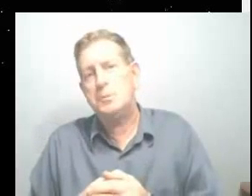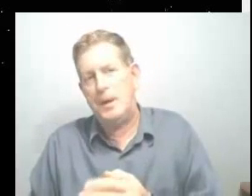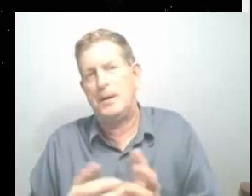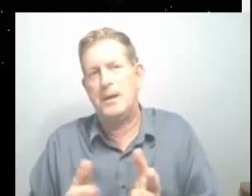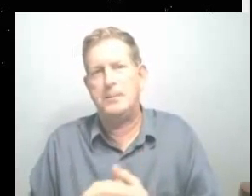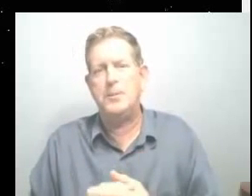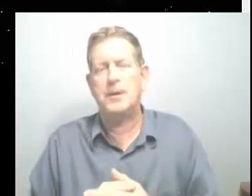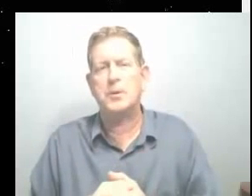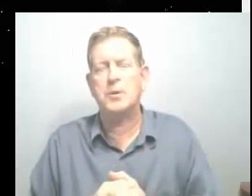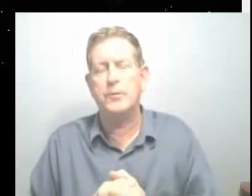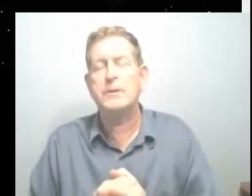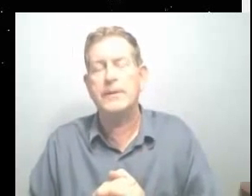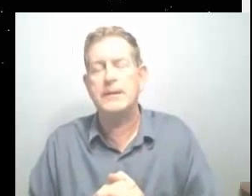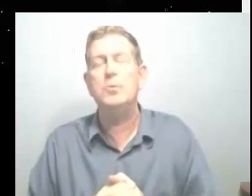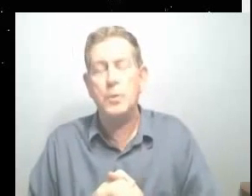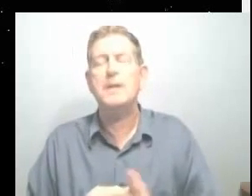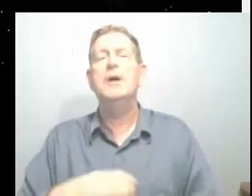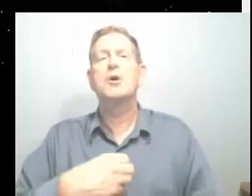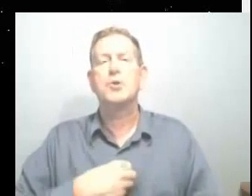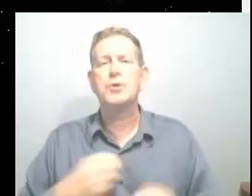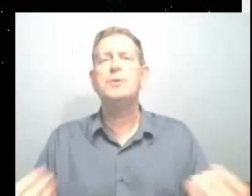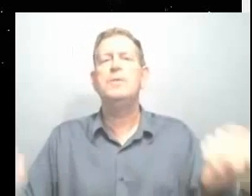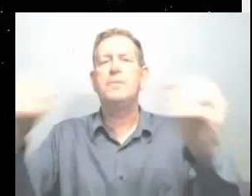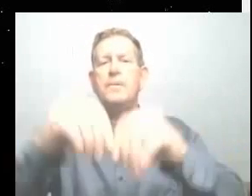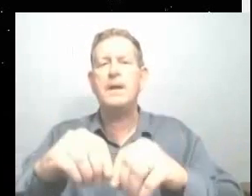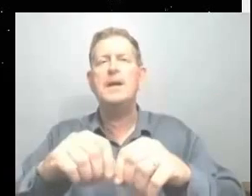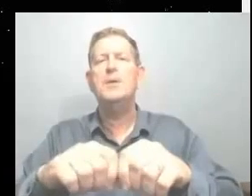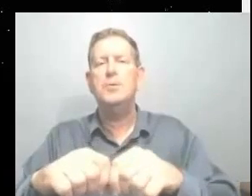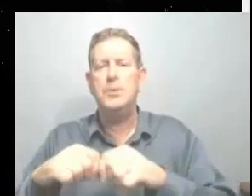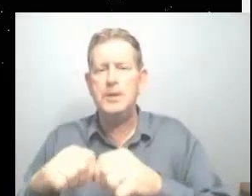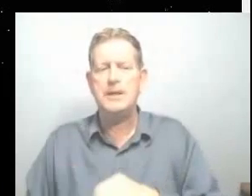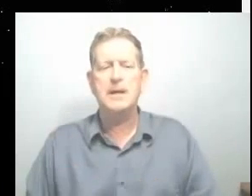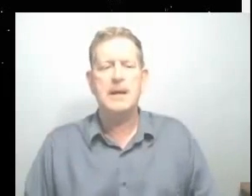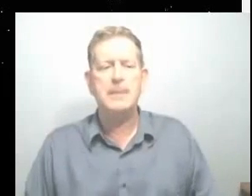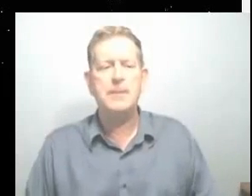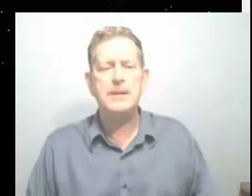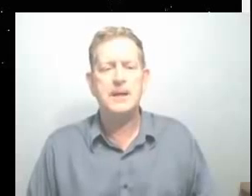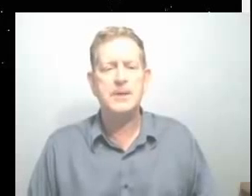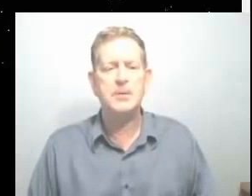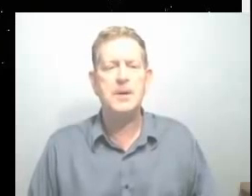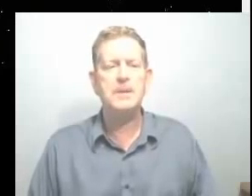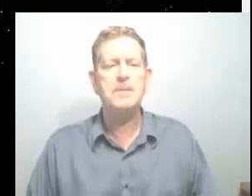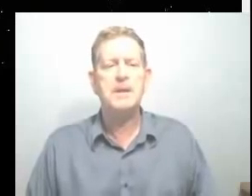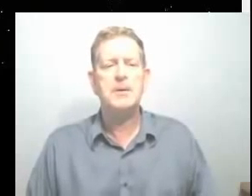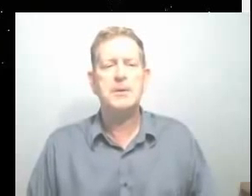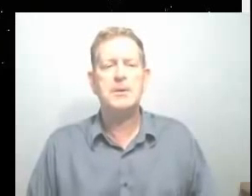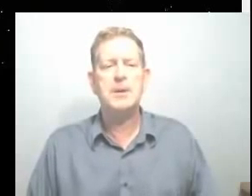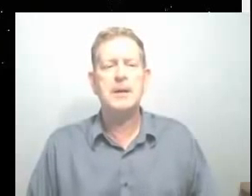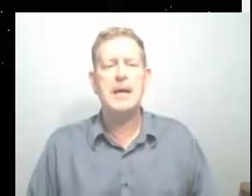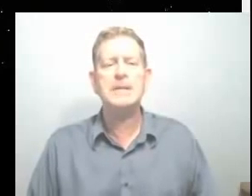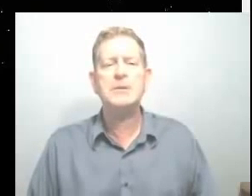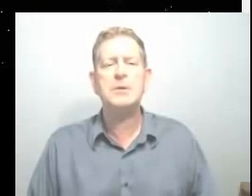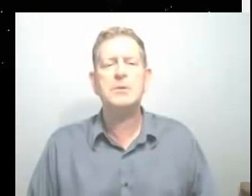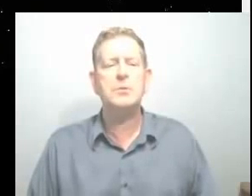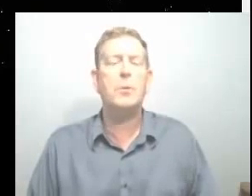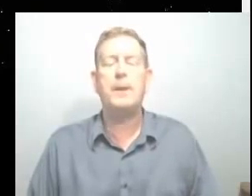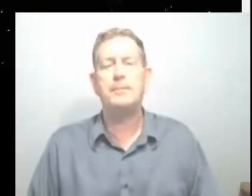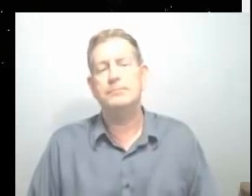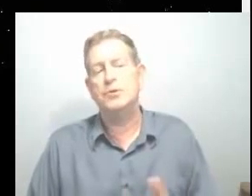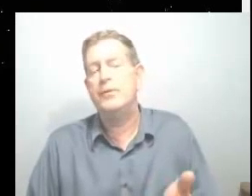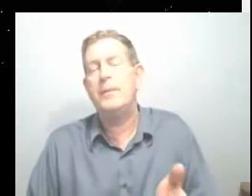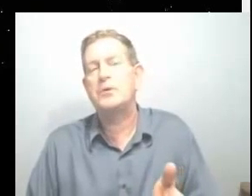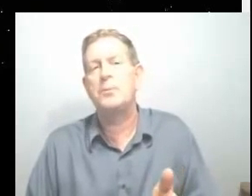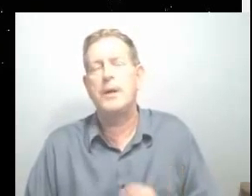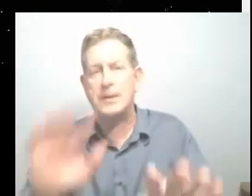Ah, j'espère que la plupart d'entre vous avez dit oui, je fais le lit. Et puis dernièrement, est-ce que tu... Non,